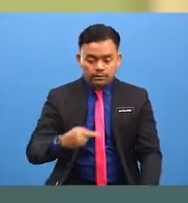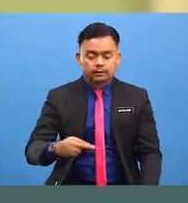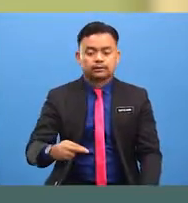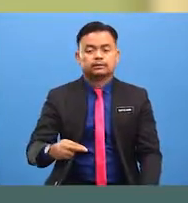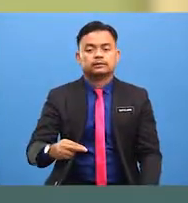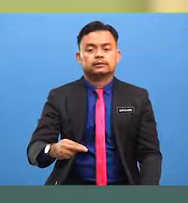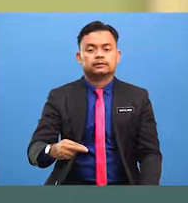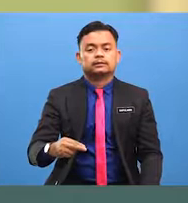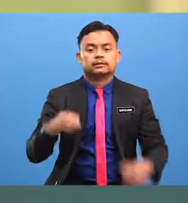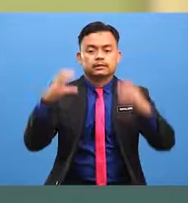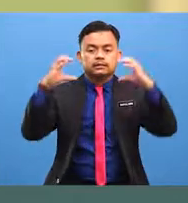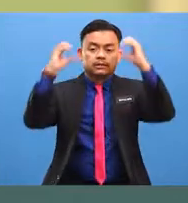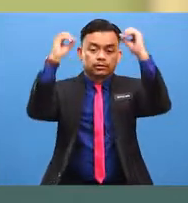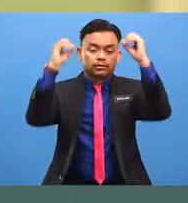tersebut.